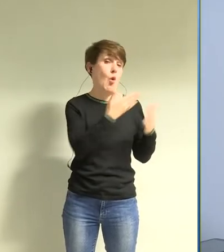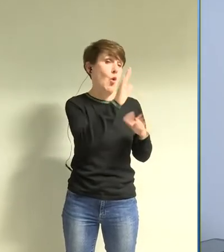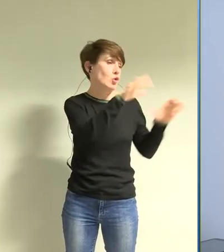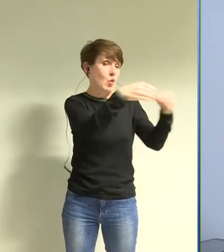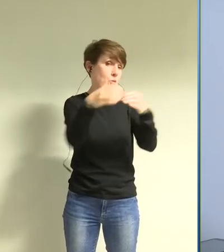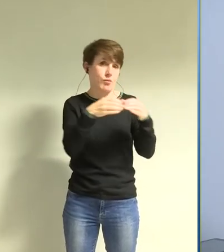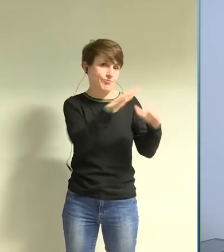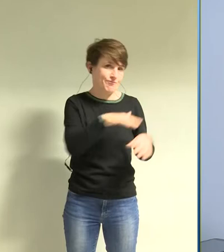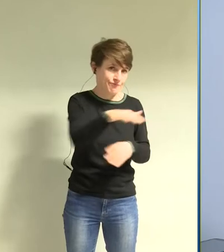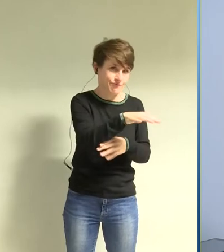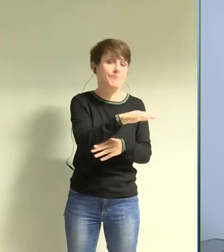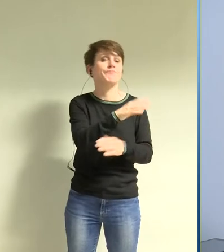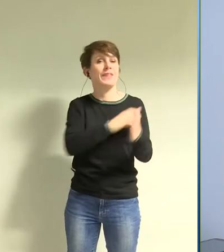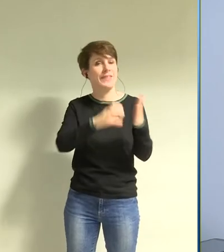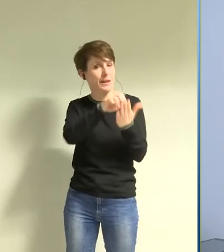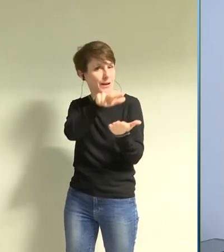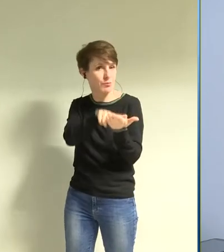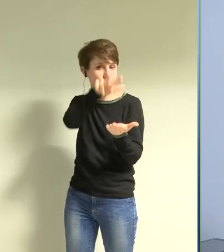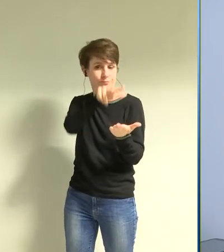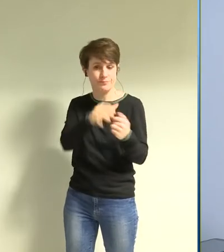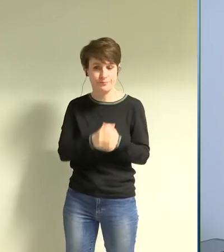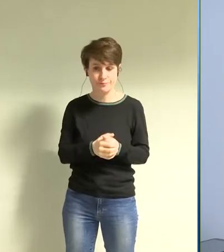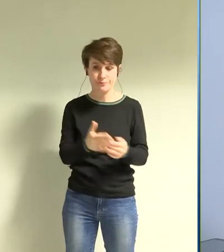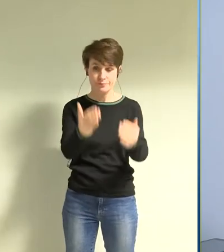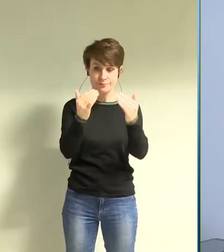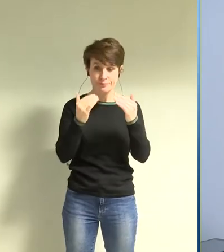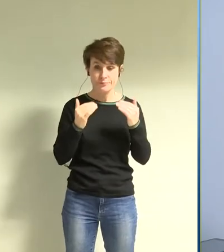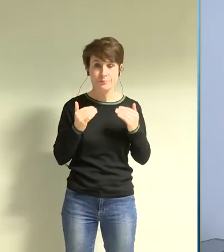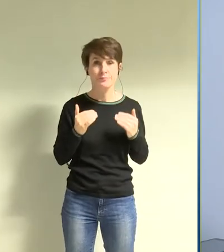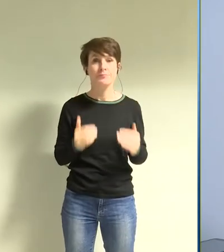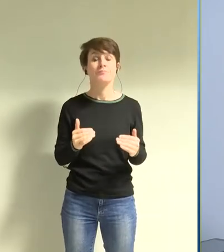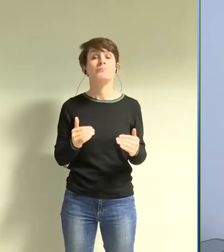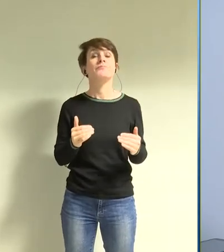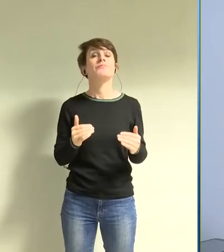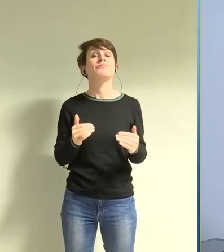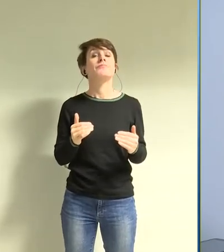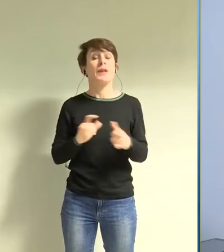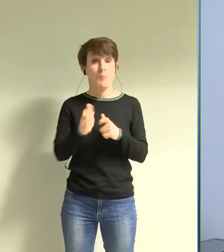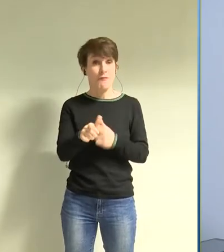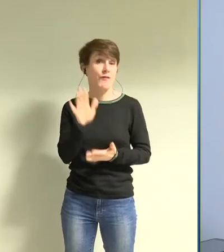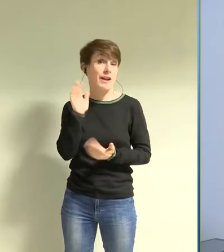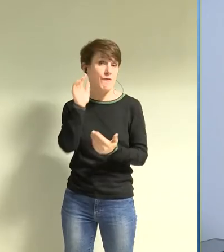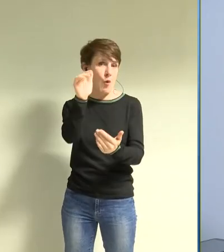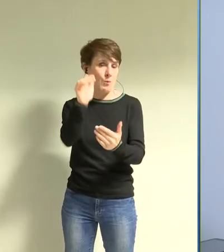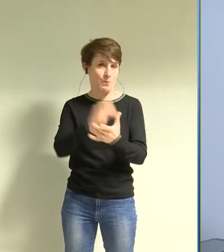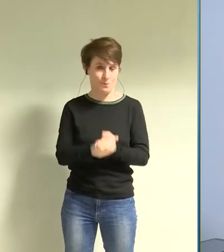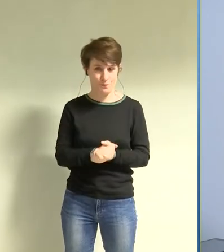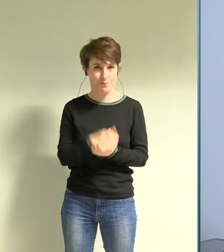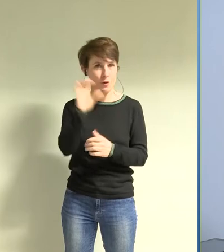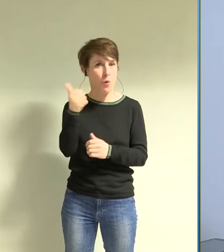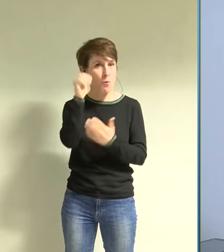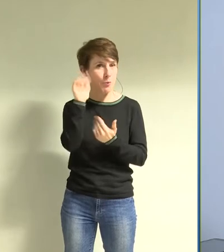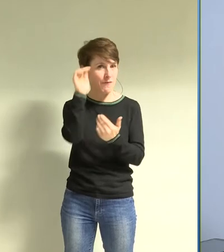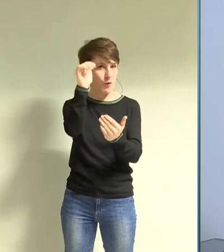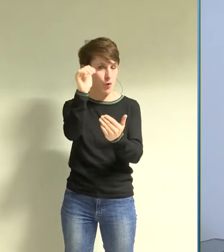groupes délibération est donc adoptée nous passons maintenant aux voeux le premier il est